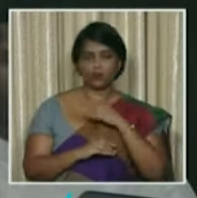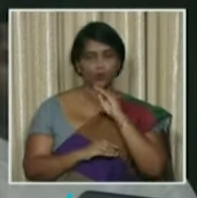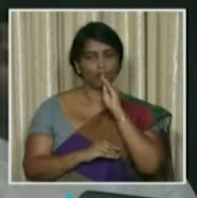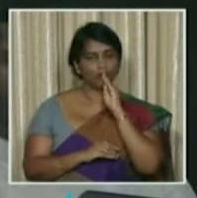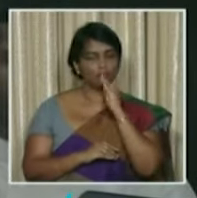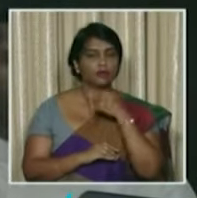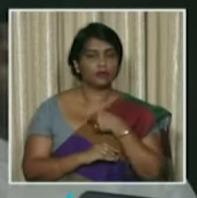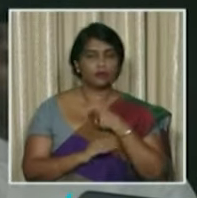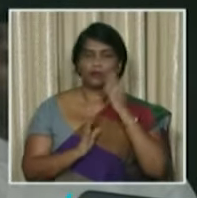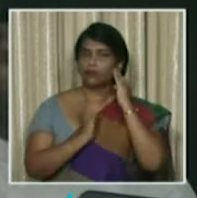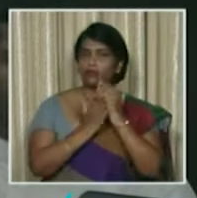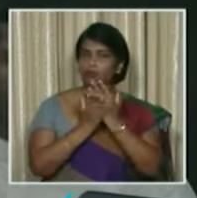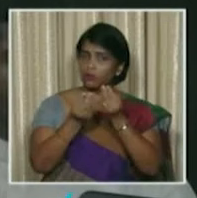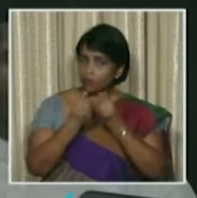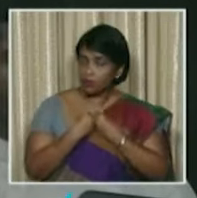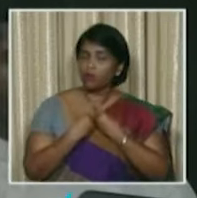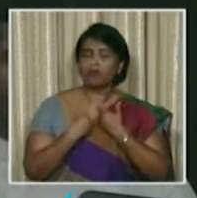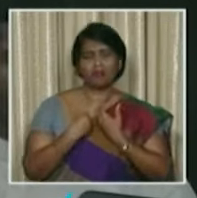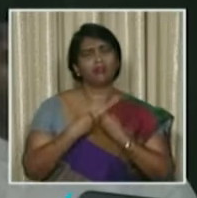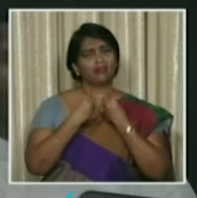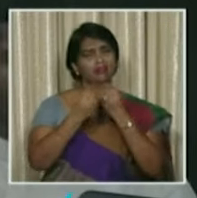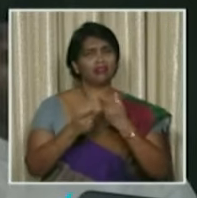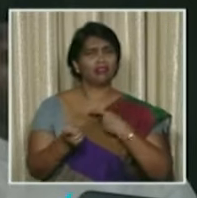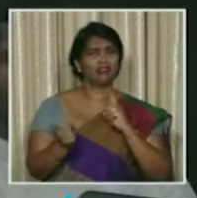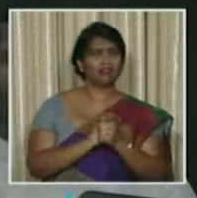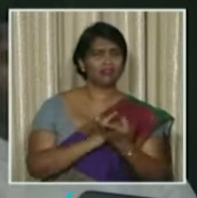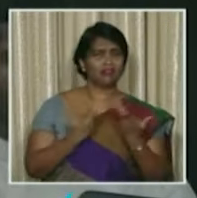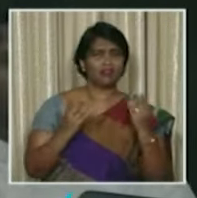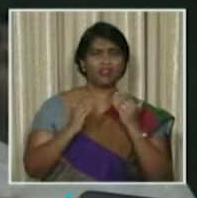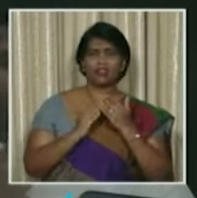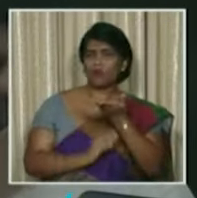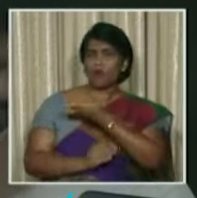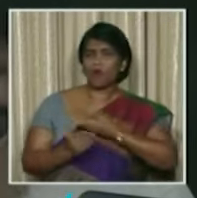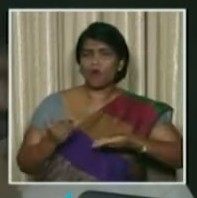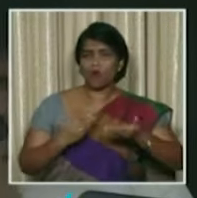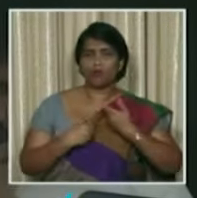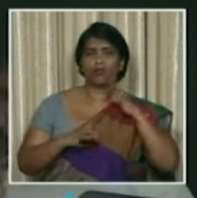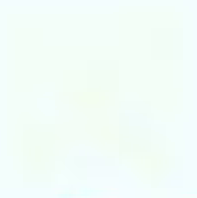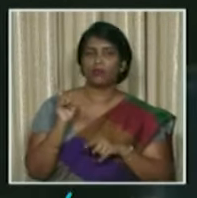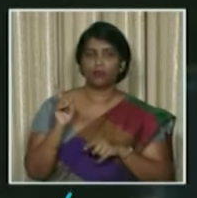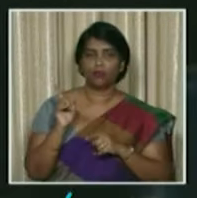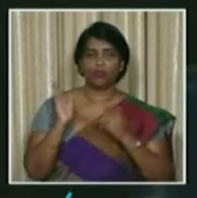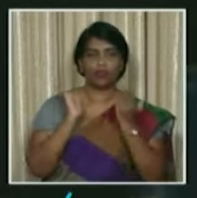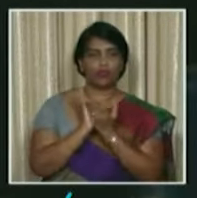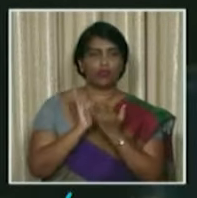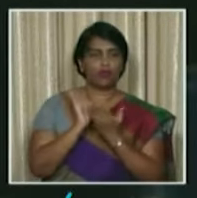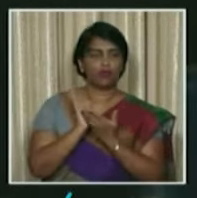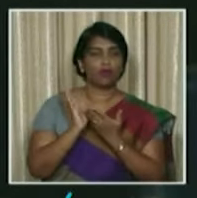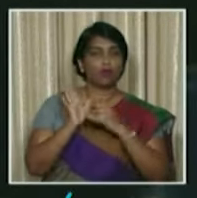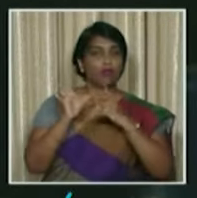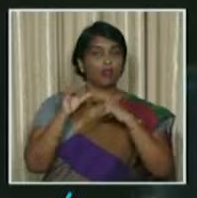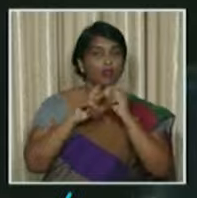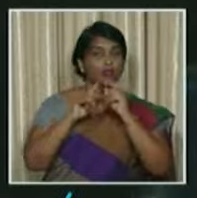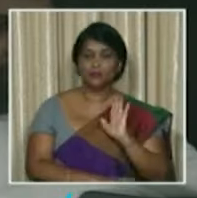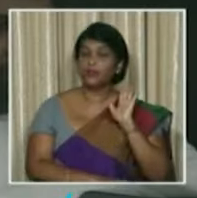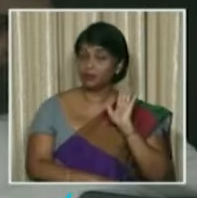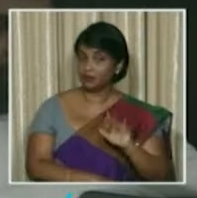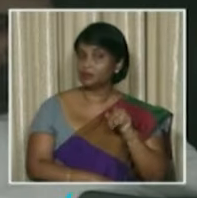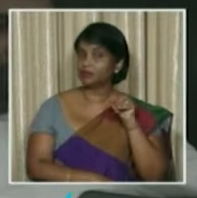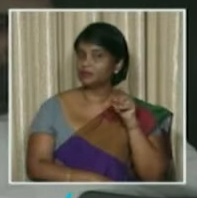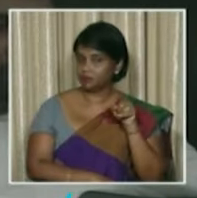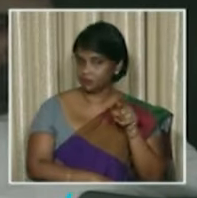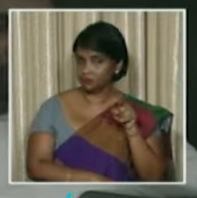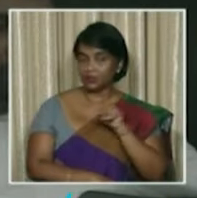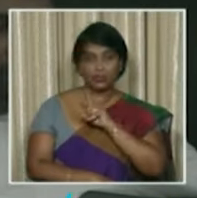ගත්තෝ විස්තර ටික අපි දෙනවා අපිට හංගන්න දෙයක් නැහැ ගෙදර ඉන්නේ කවුද කියන එක විතරනේ දැනගන්න ඕනේ මේ ෆෝරම තියෙන සිංහල භාෂාවෙන් පමණයි